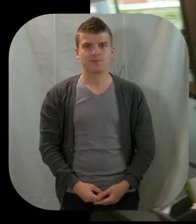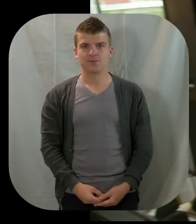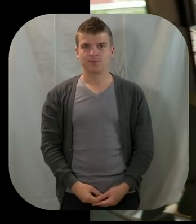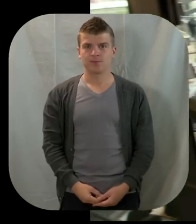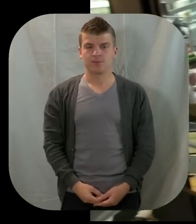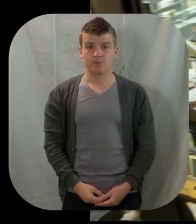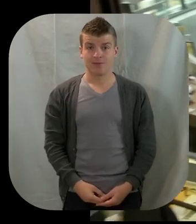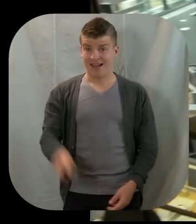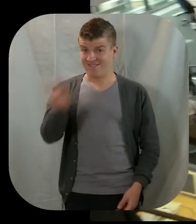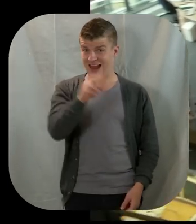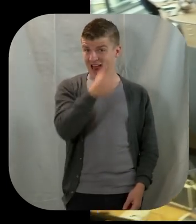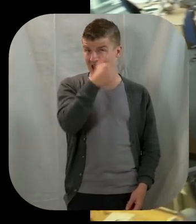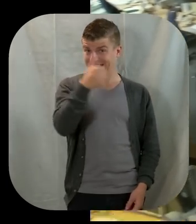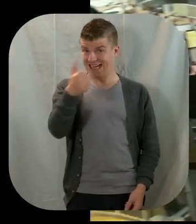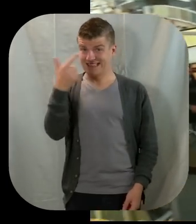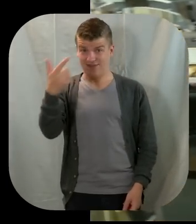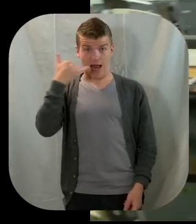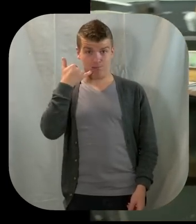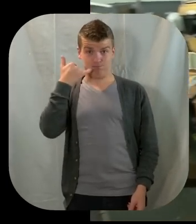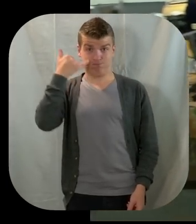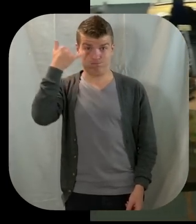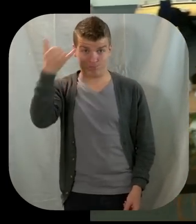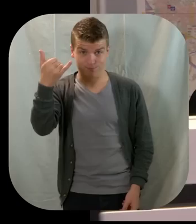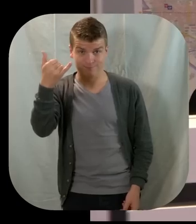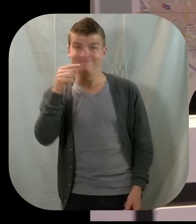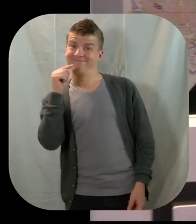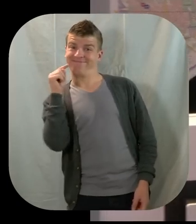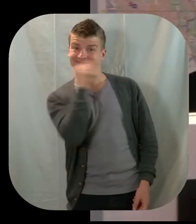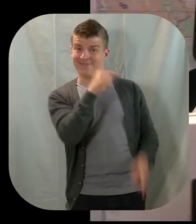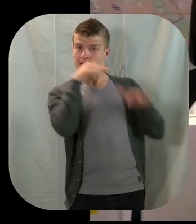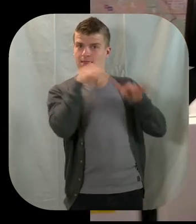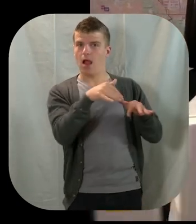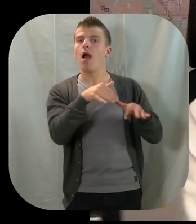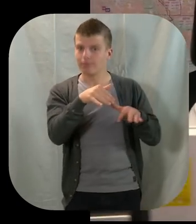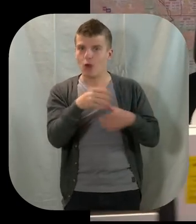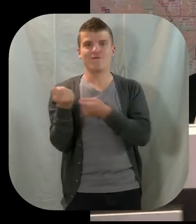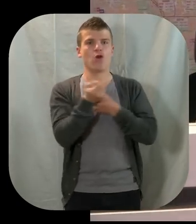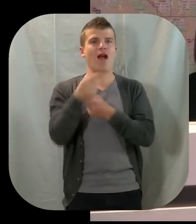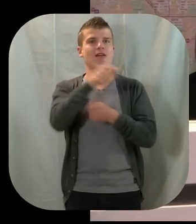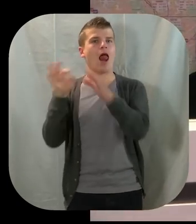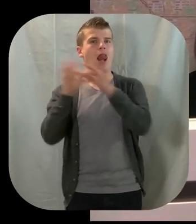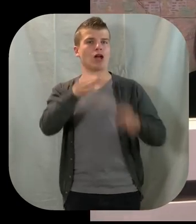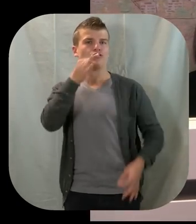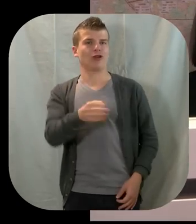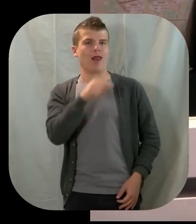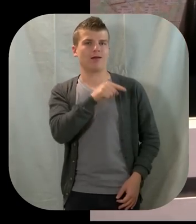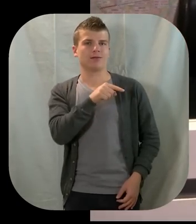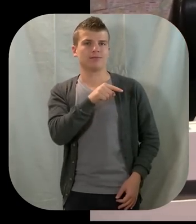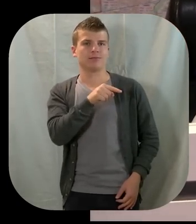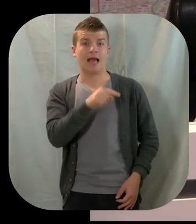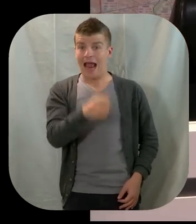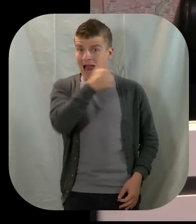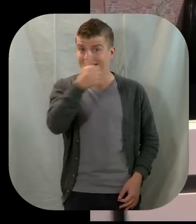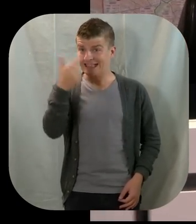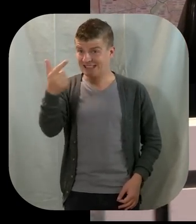Wer die Nummer 112 gewählt hat, kommt hier an, bei der Leitstelle der Feuerwehr. Hier werden die Anrufe auf der